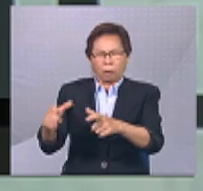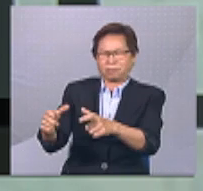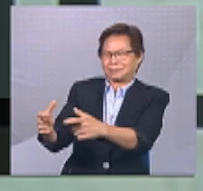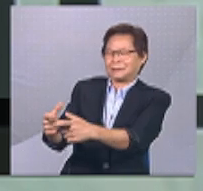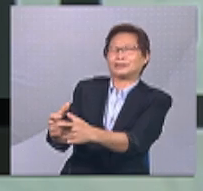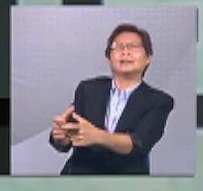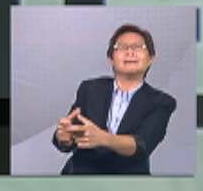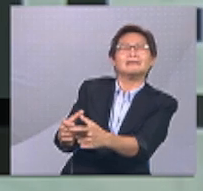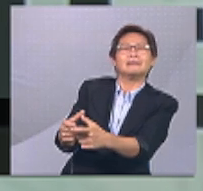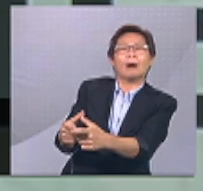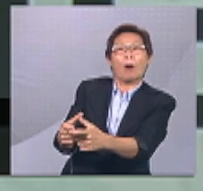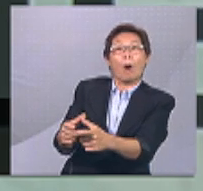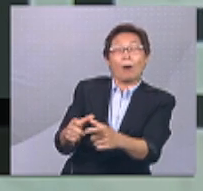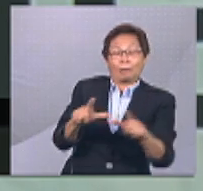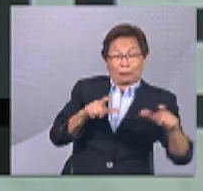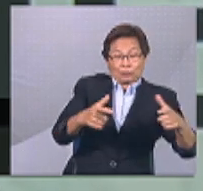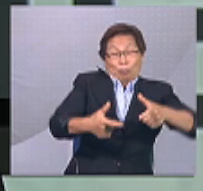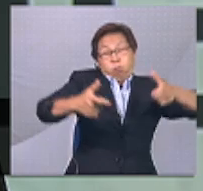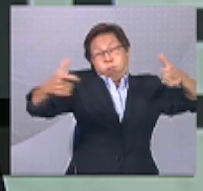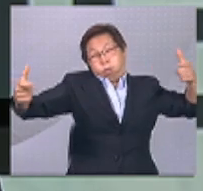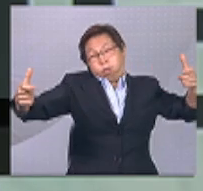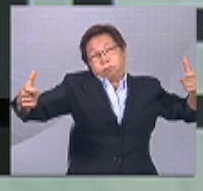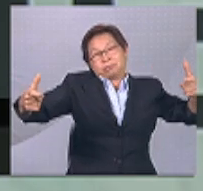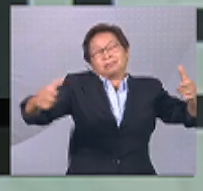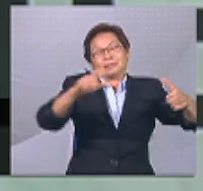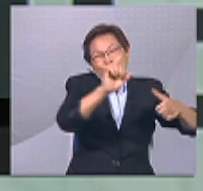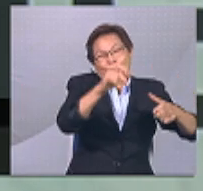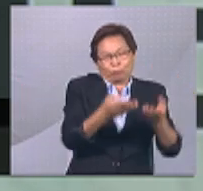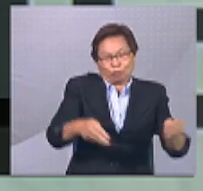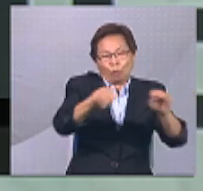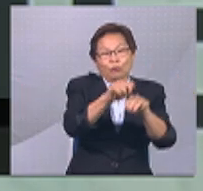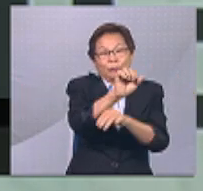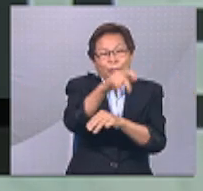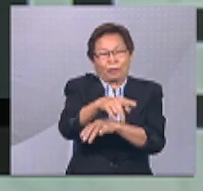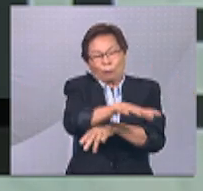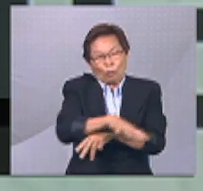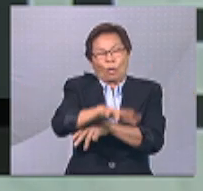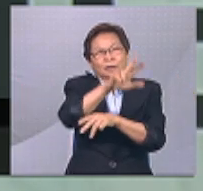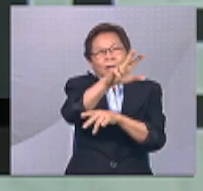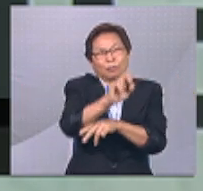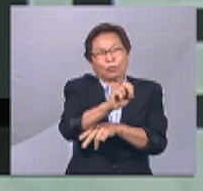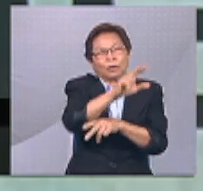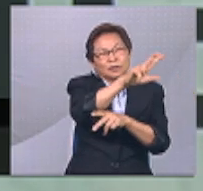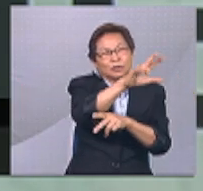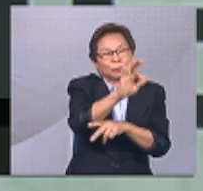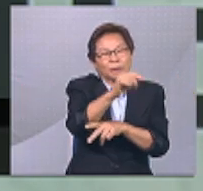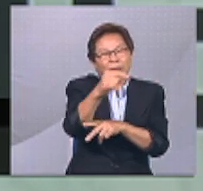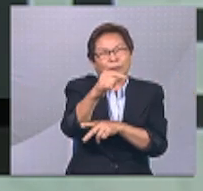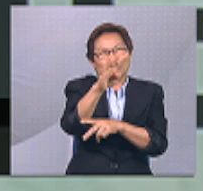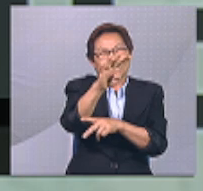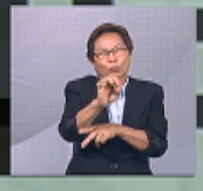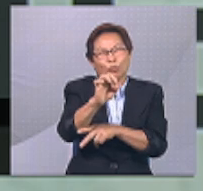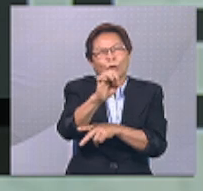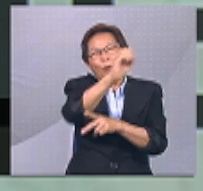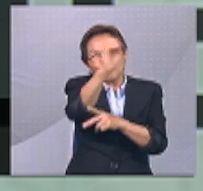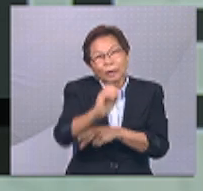Yang kluster yang paling besar ialah kluster jemaah tabligh di Seri Petaling, iaitu lebih kurang 39 hingga